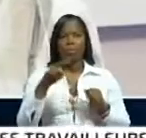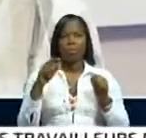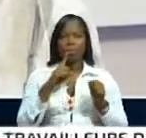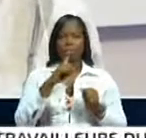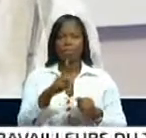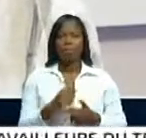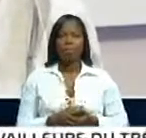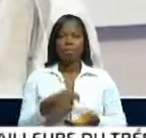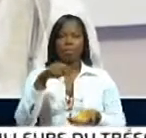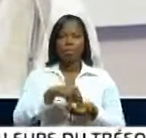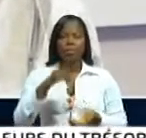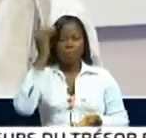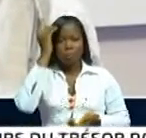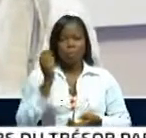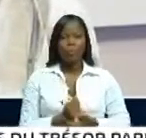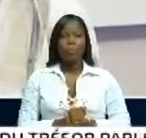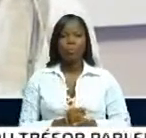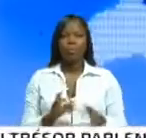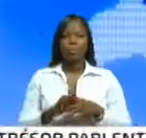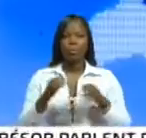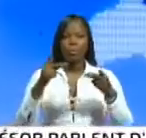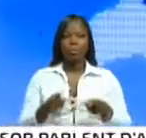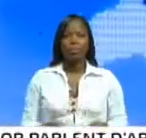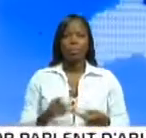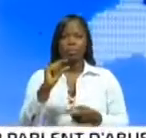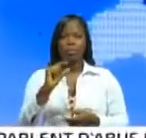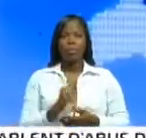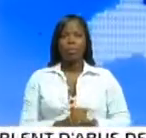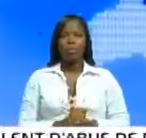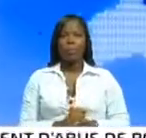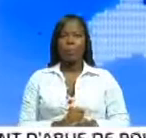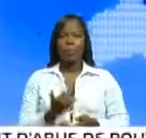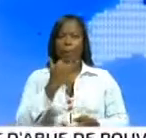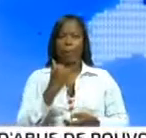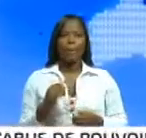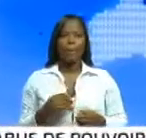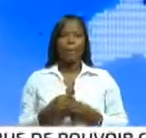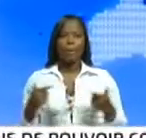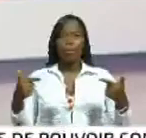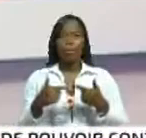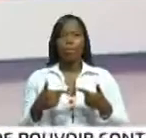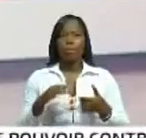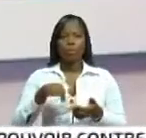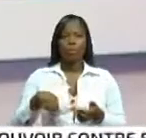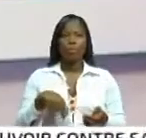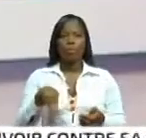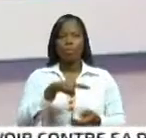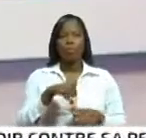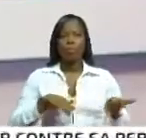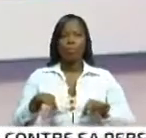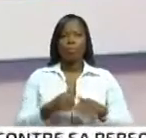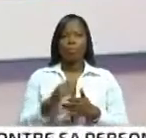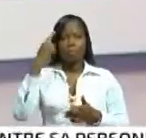tard à osaka est ce que cela ne risque-t-il pas de porter un peu fou reporter à faux le combat que vous menez à nono non je ne pense